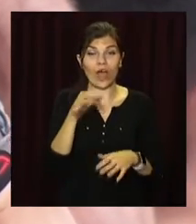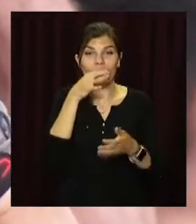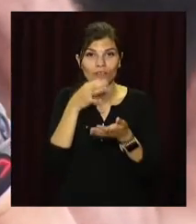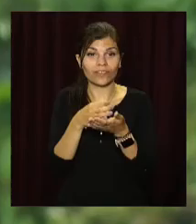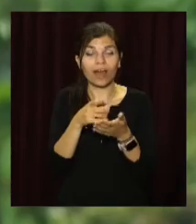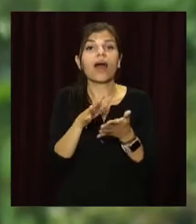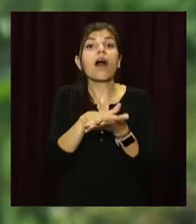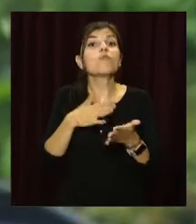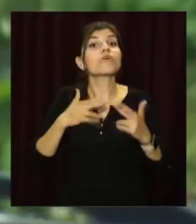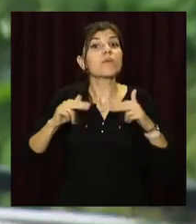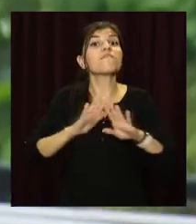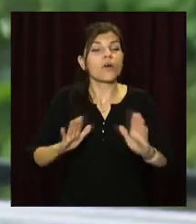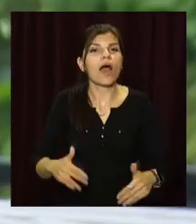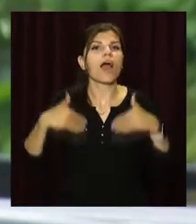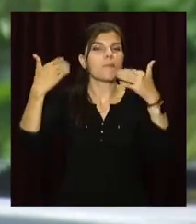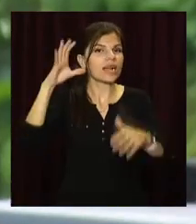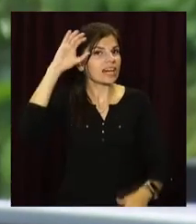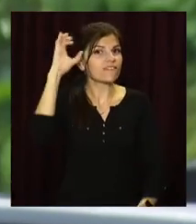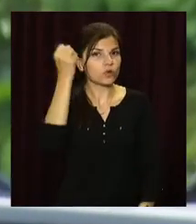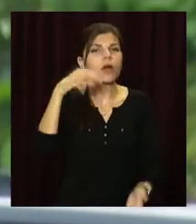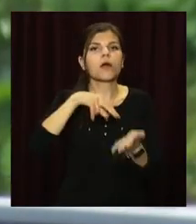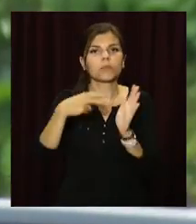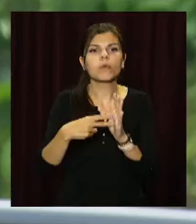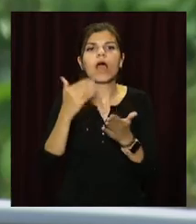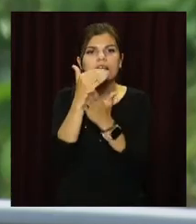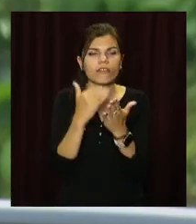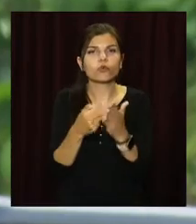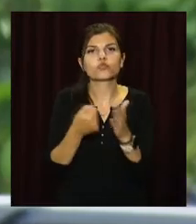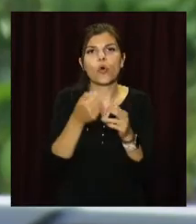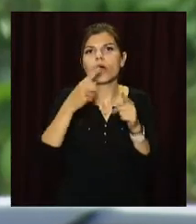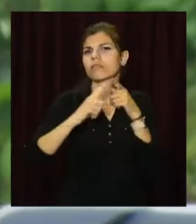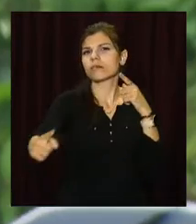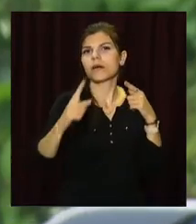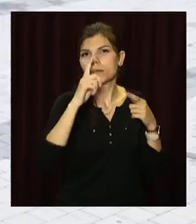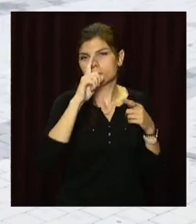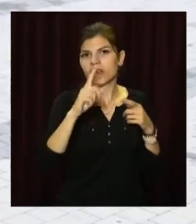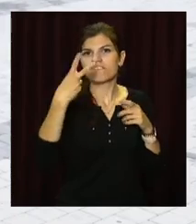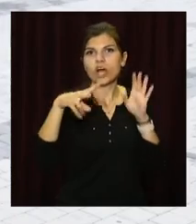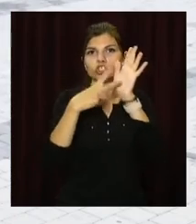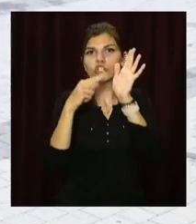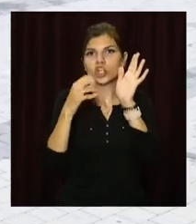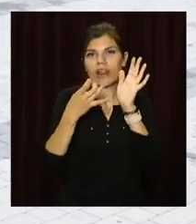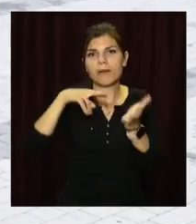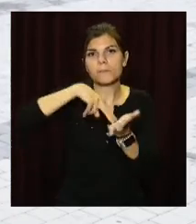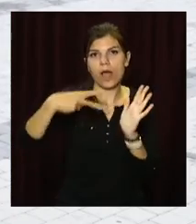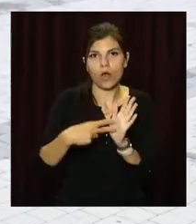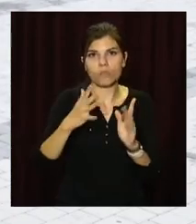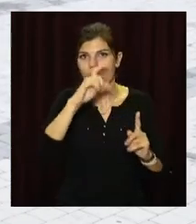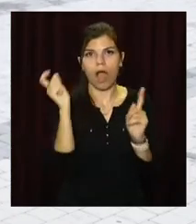веломандрівку планує за графіком наприкінці місяця, 27 червня. Юлія Демченко, Василь Самовар, Open News, телеканал